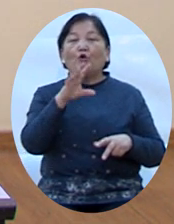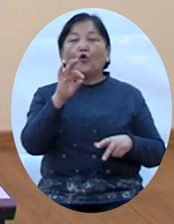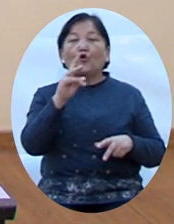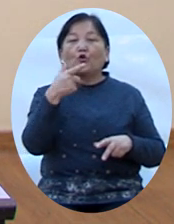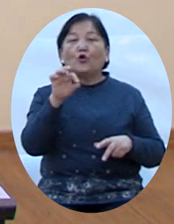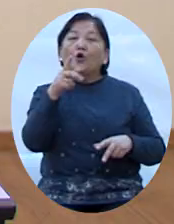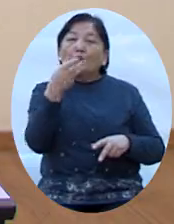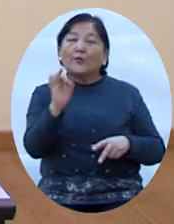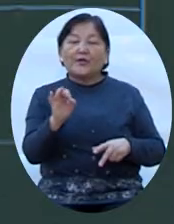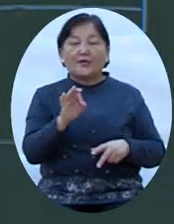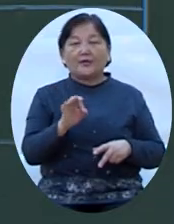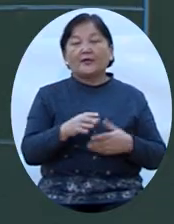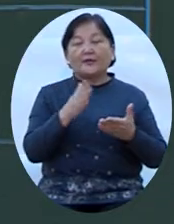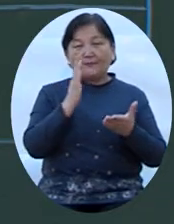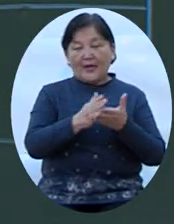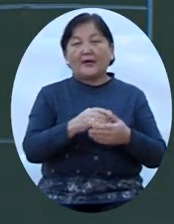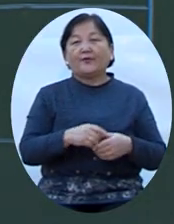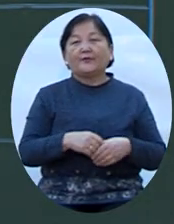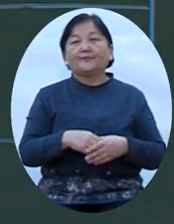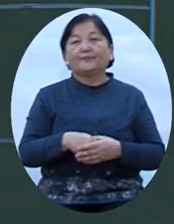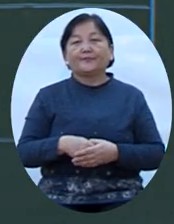өнгөгүй байсан.